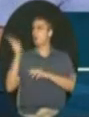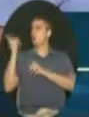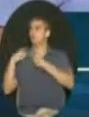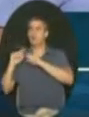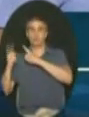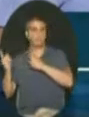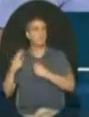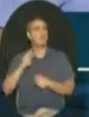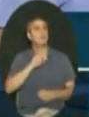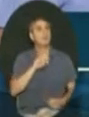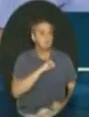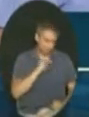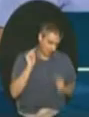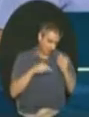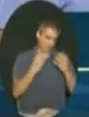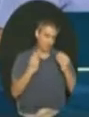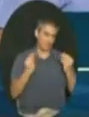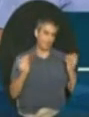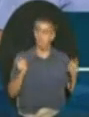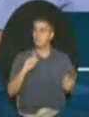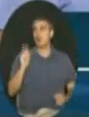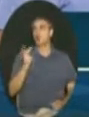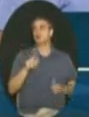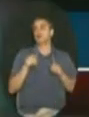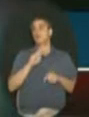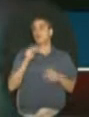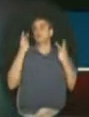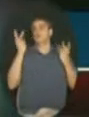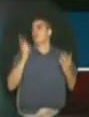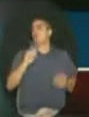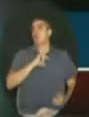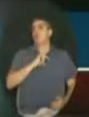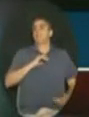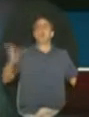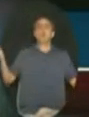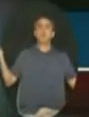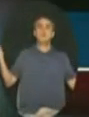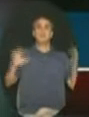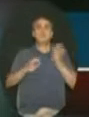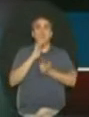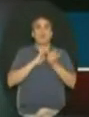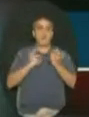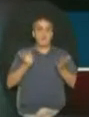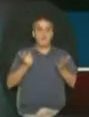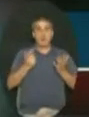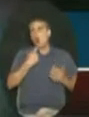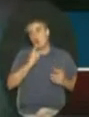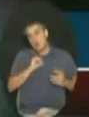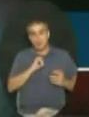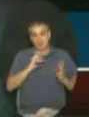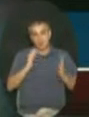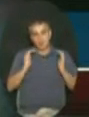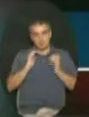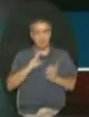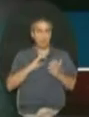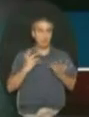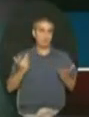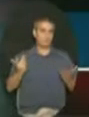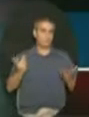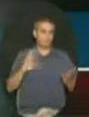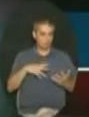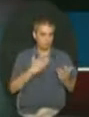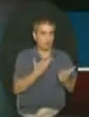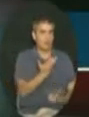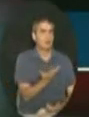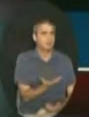אחרות. אם הנושא מעניין, באים הרבה, אתה יודע. אבל לא כל, יש נושאים שהם חשובים והם מורכבים, אני לא רוצה להגיד לא מעניינים, אבל מורכבים יותר. אבל יש